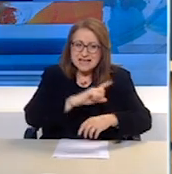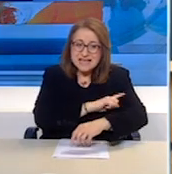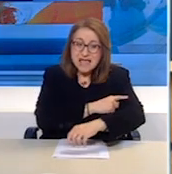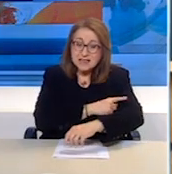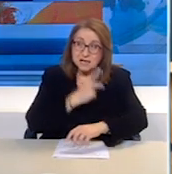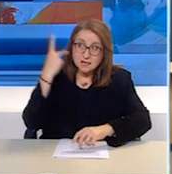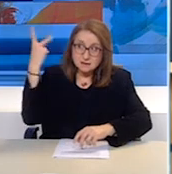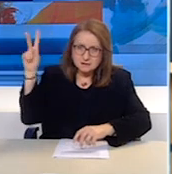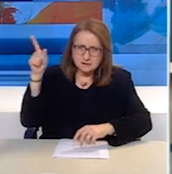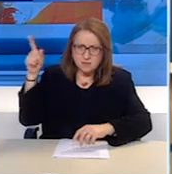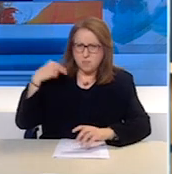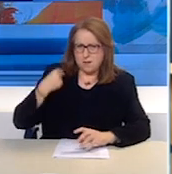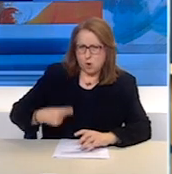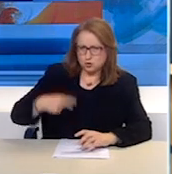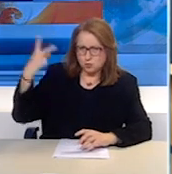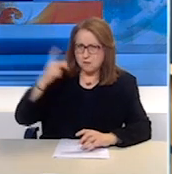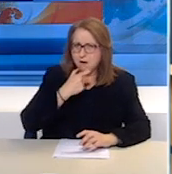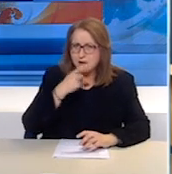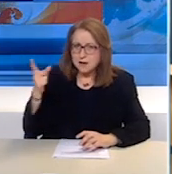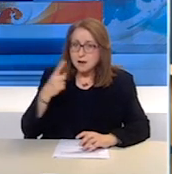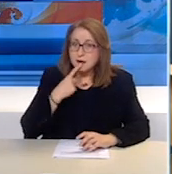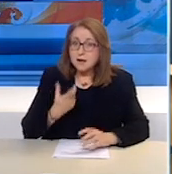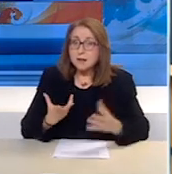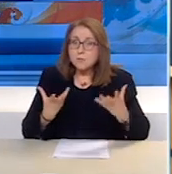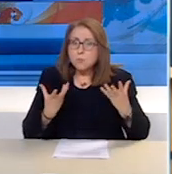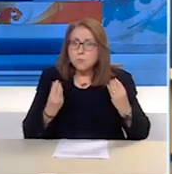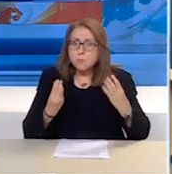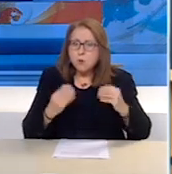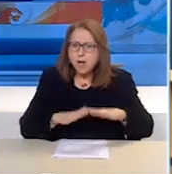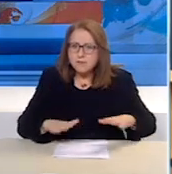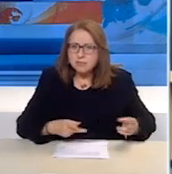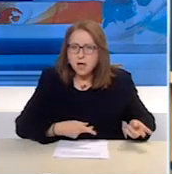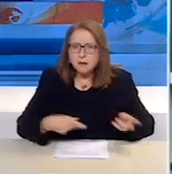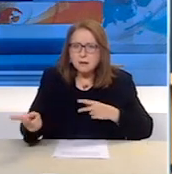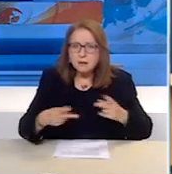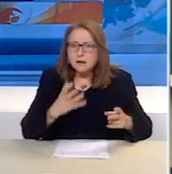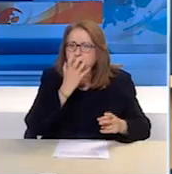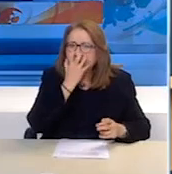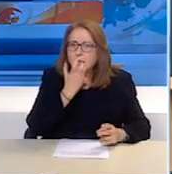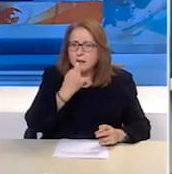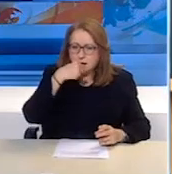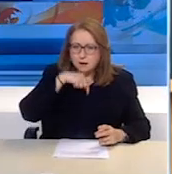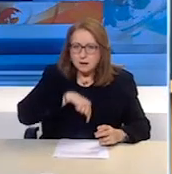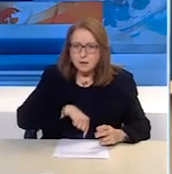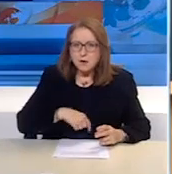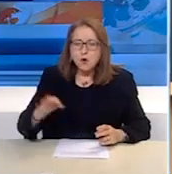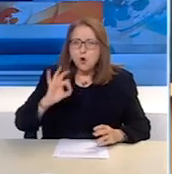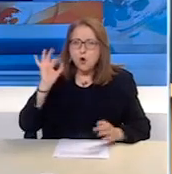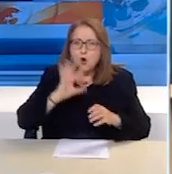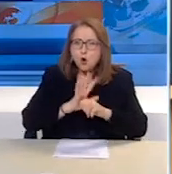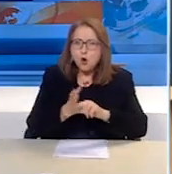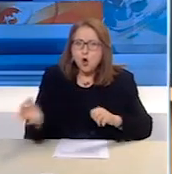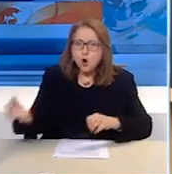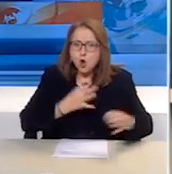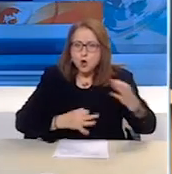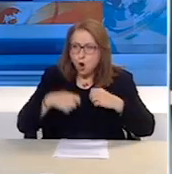Εθνικού Συστήματος Υγείας σχετικά με την αυξημένη εισαγωγή παιδιών σε ΜΕΘ, με σύνδρομο που συνδέεται με τον κορονοϊό, η οποία έχει